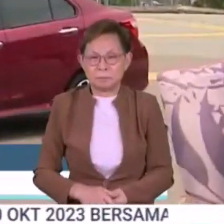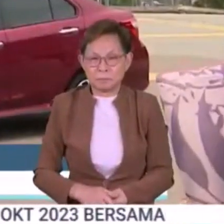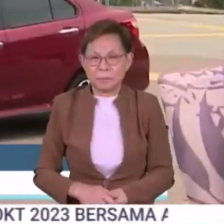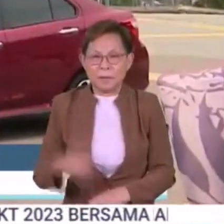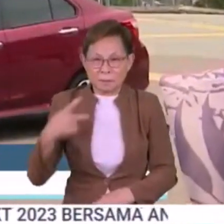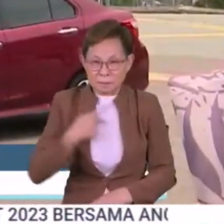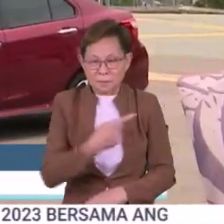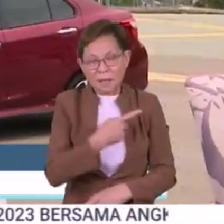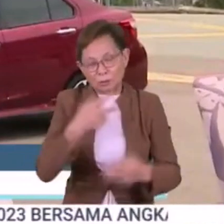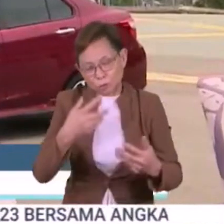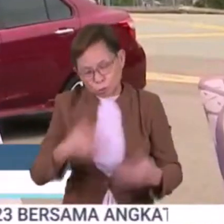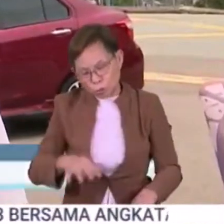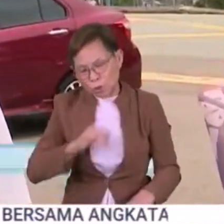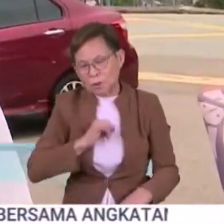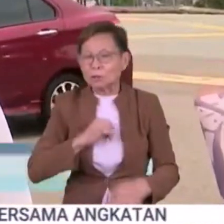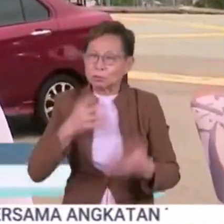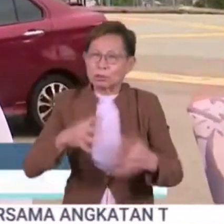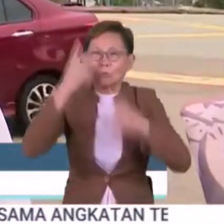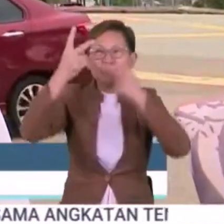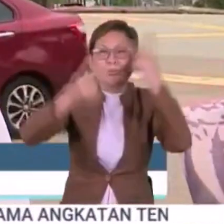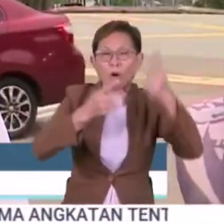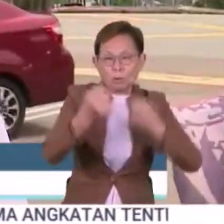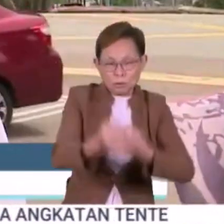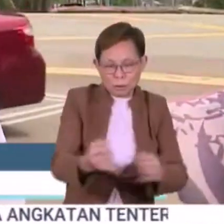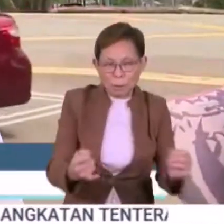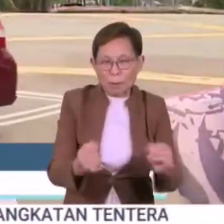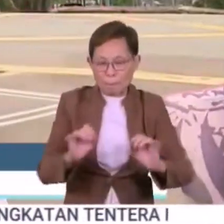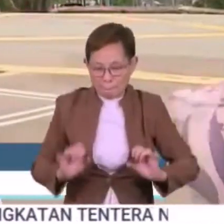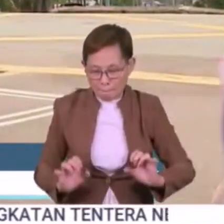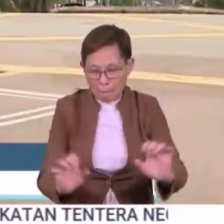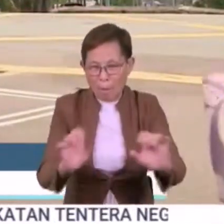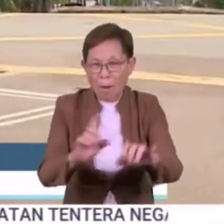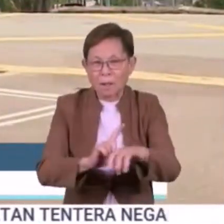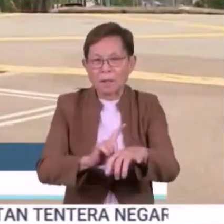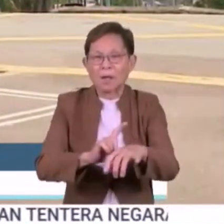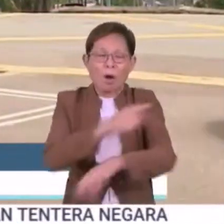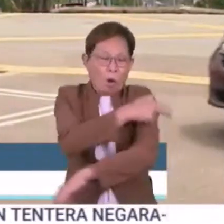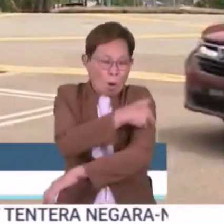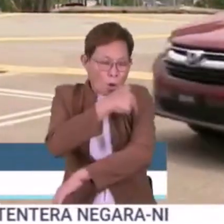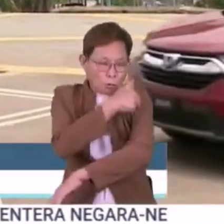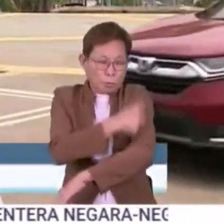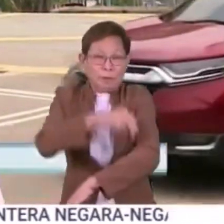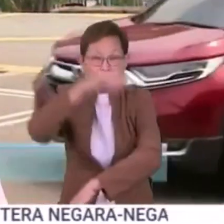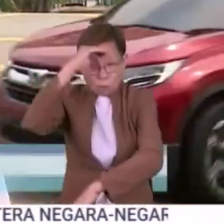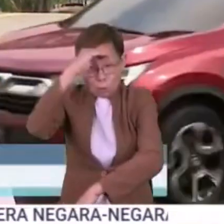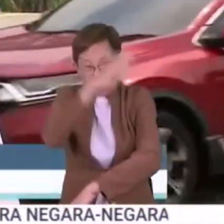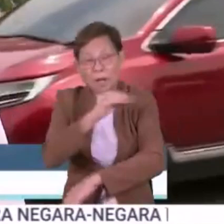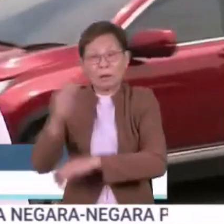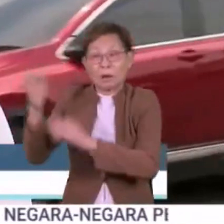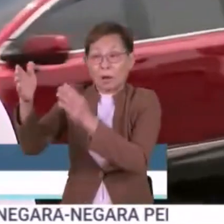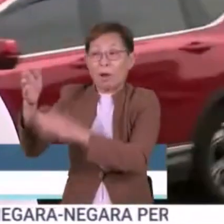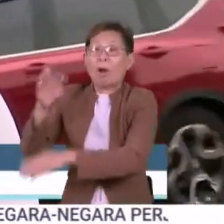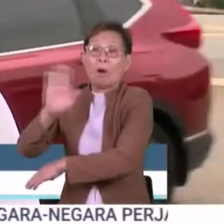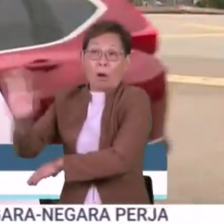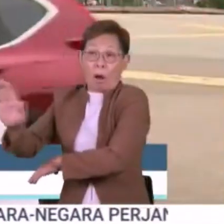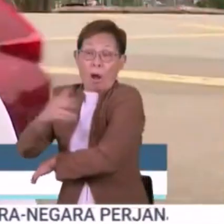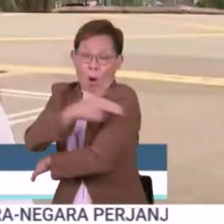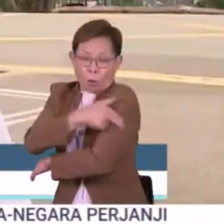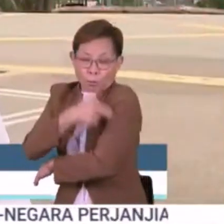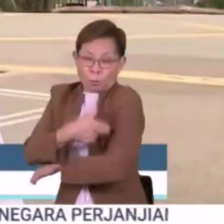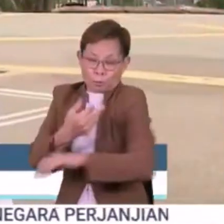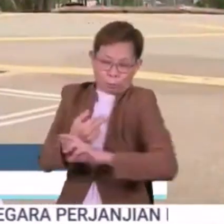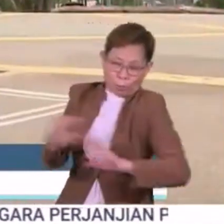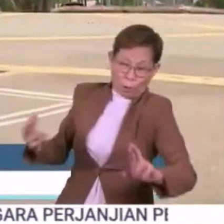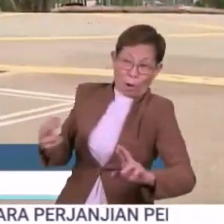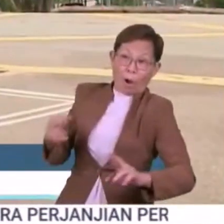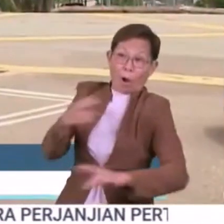Ini juga saya telah membuat tinjauan ke Jabatan Kecemasan di HSA dan pihak hospital telah bersedia, bersiap jaga,